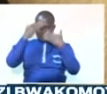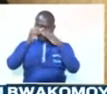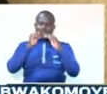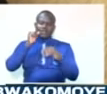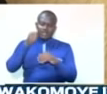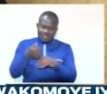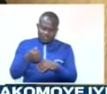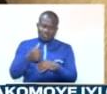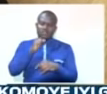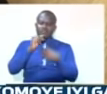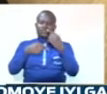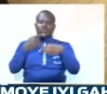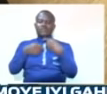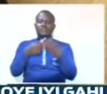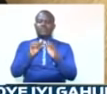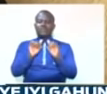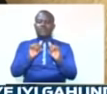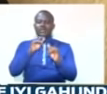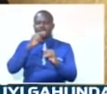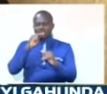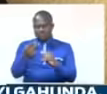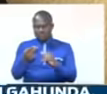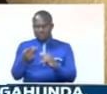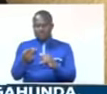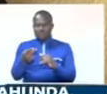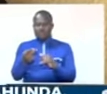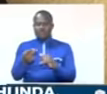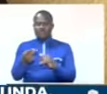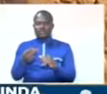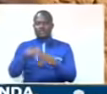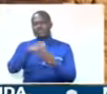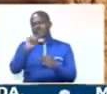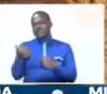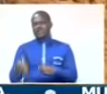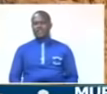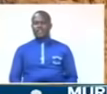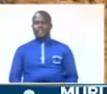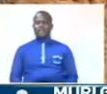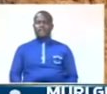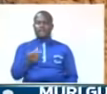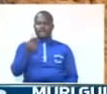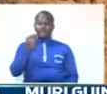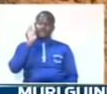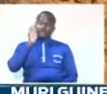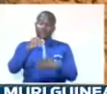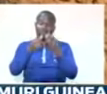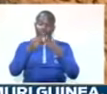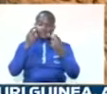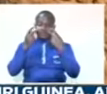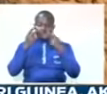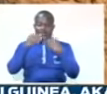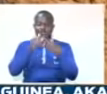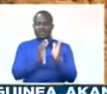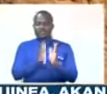ejo we gukomeza guhinduka umuziga ahubwo ibigisubizo mu bandi. Aya mafaranga tuzajya tuyabona